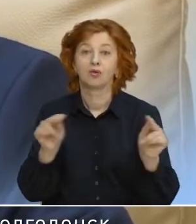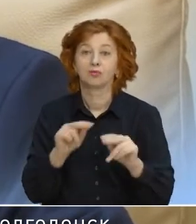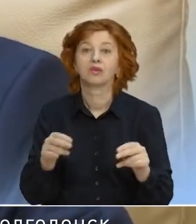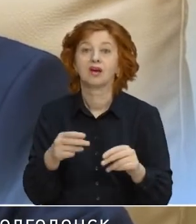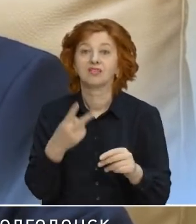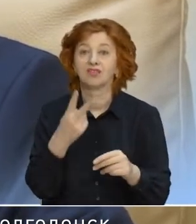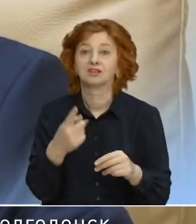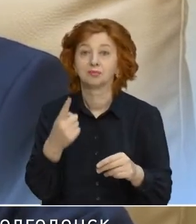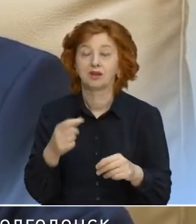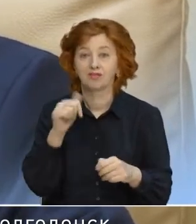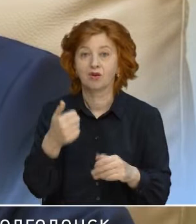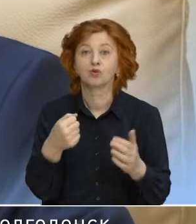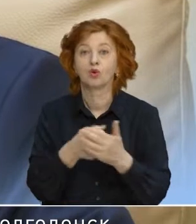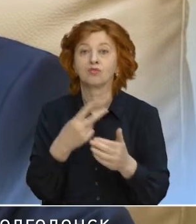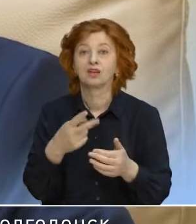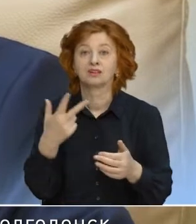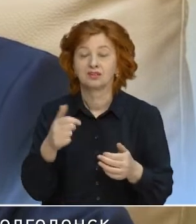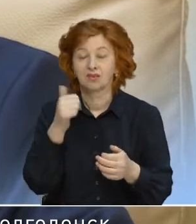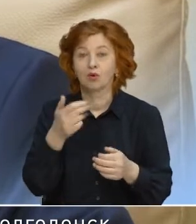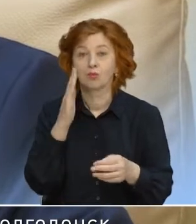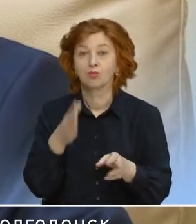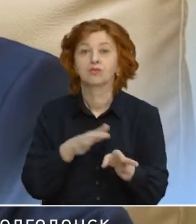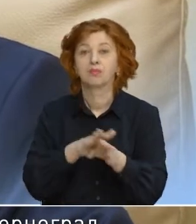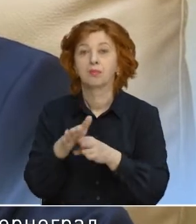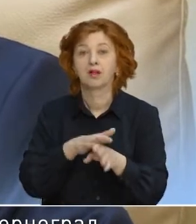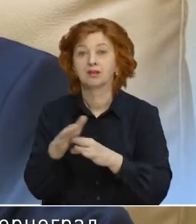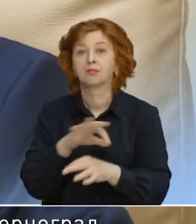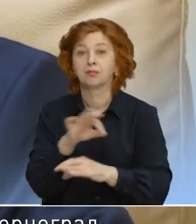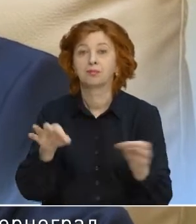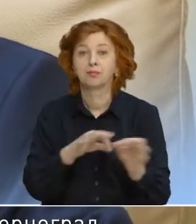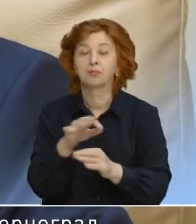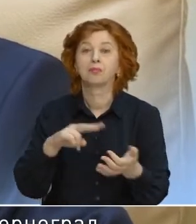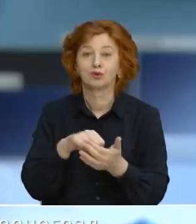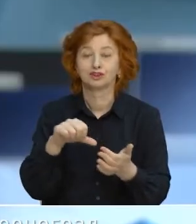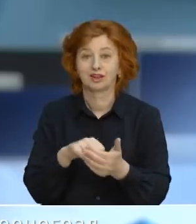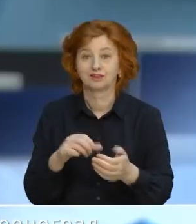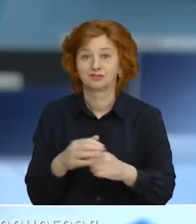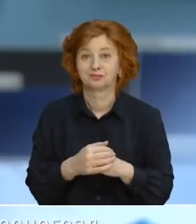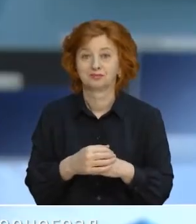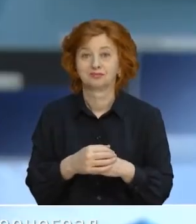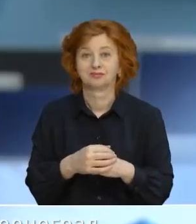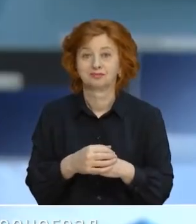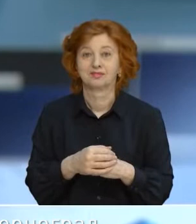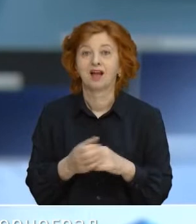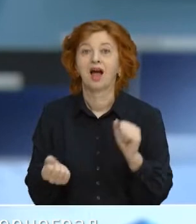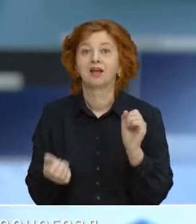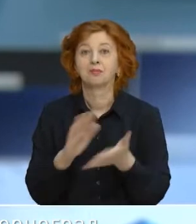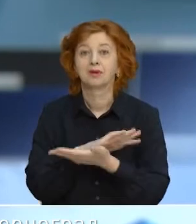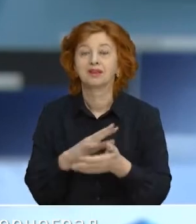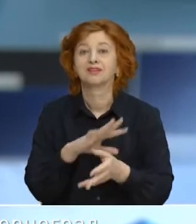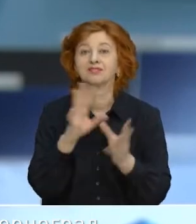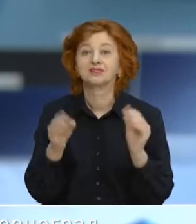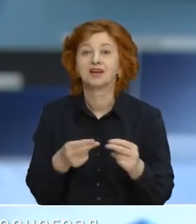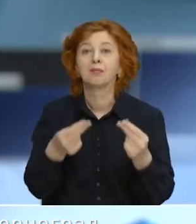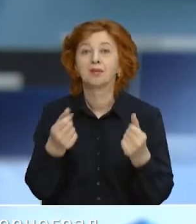26.03.21 номер 243. Об утверждении проектов зонирования центров образования. Отменить классные